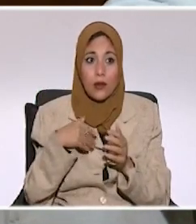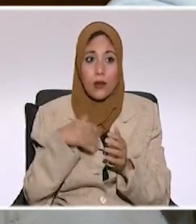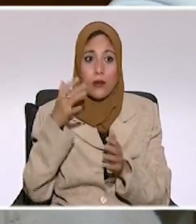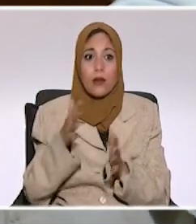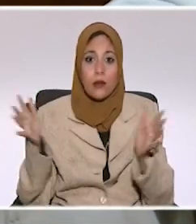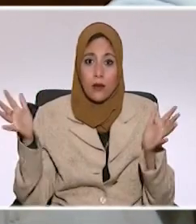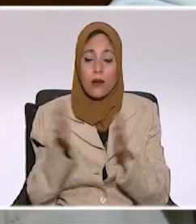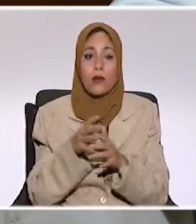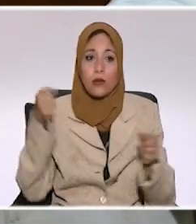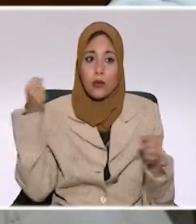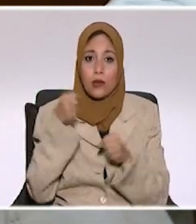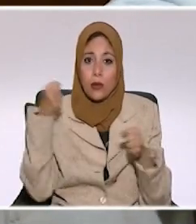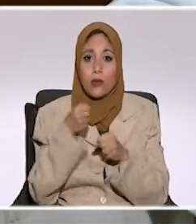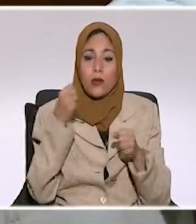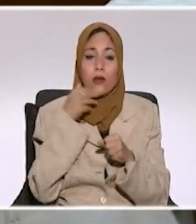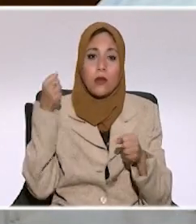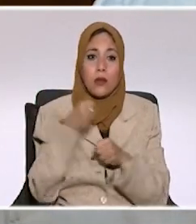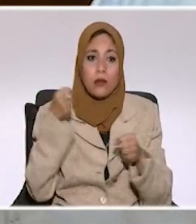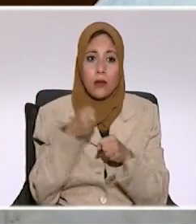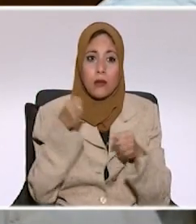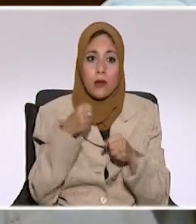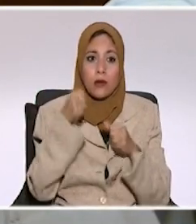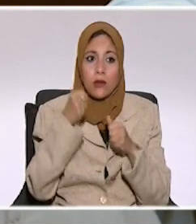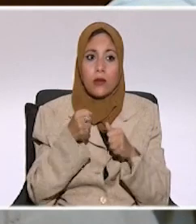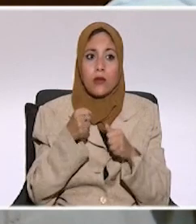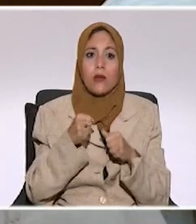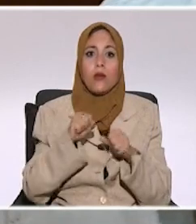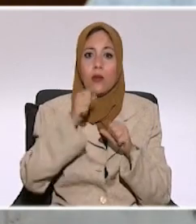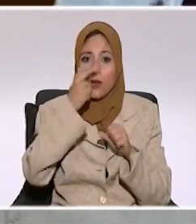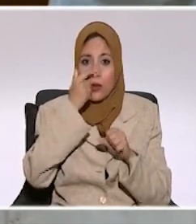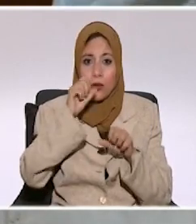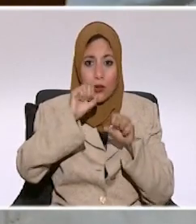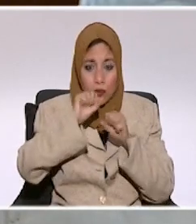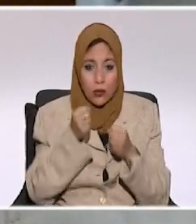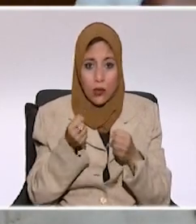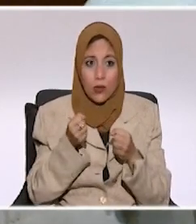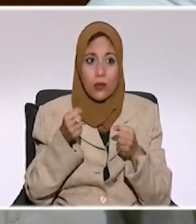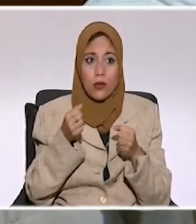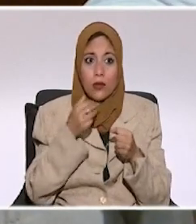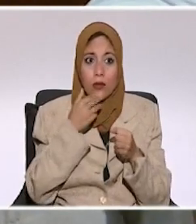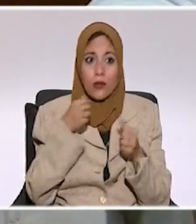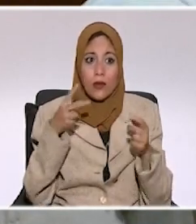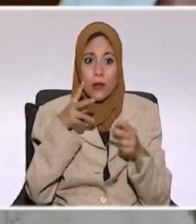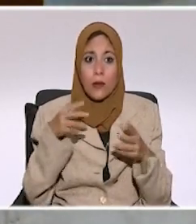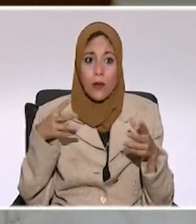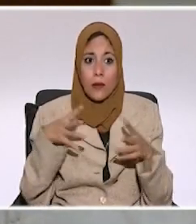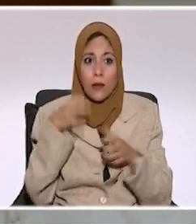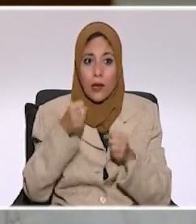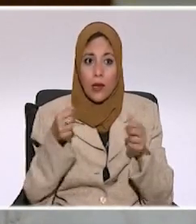اذيته وضربته علقه جامده يعني، ضربته ضرب جامد وكسرت له مناخيره، لان الحقيقه حادثتين في حادثه.